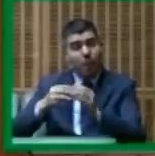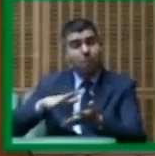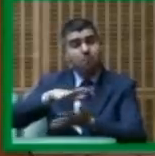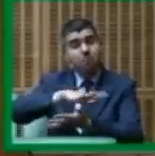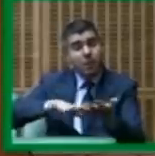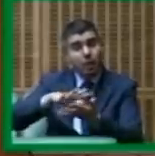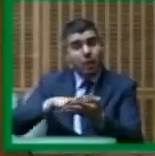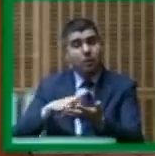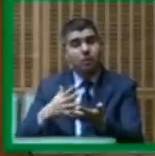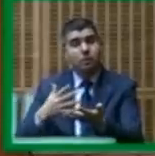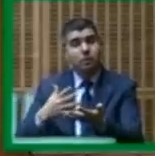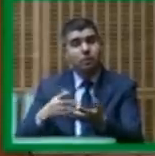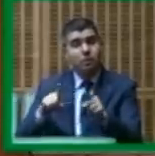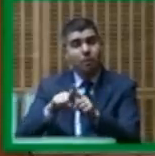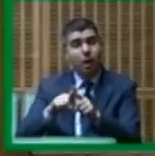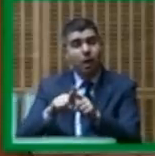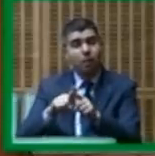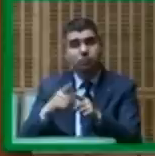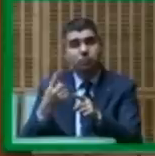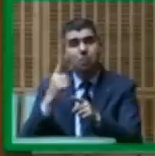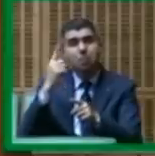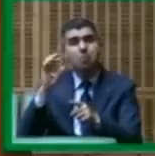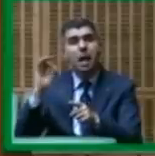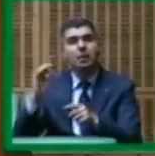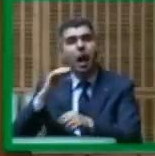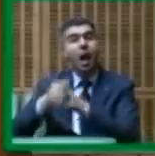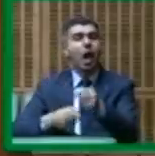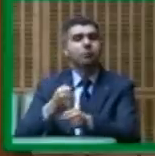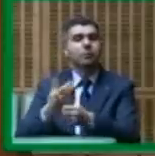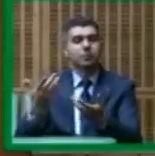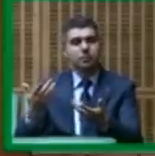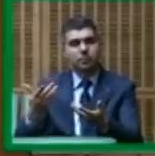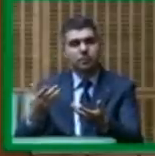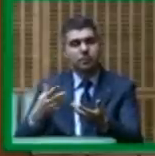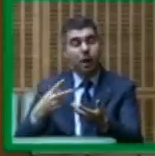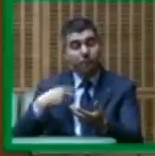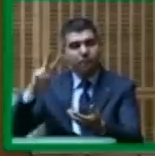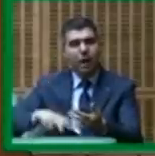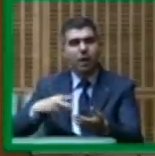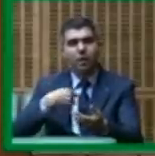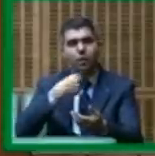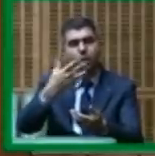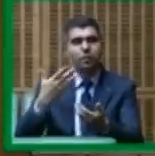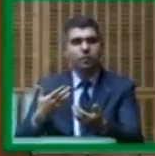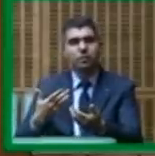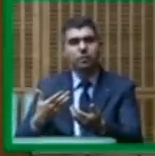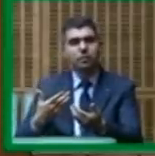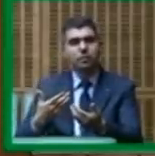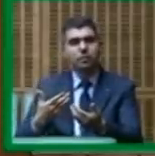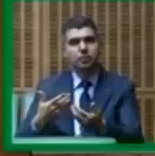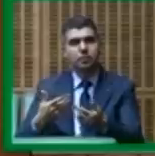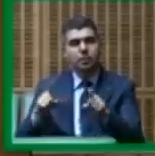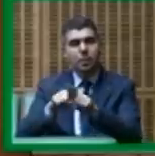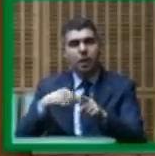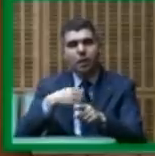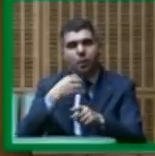بصراحة أكثر من قرن من الزمن، هذه هي الحقيقة. شيء راه ماشي